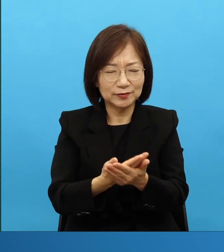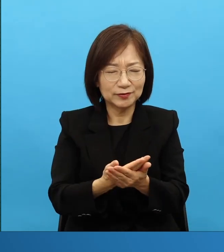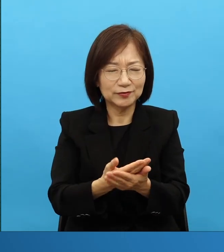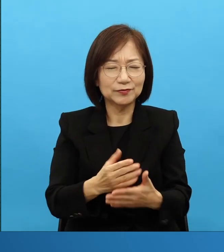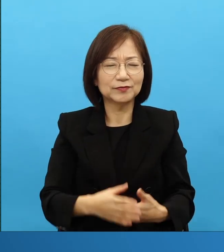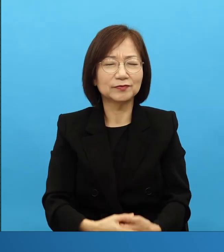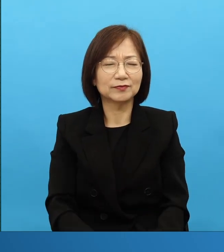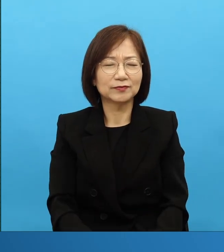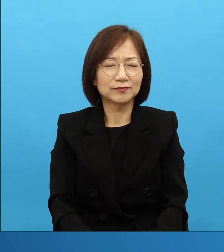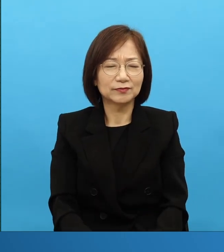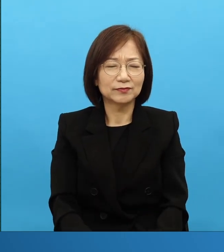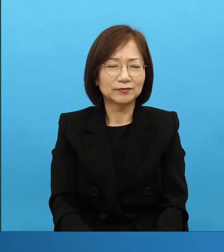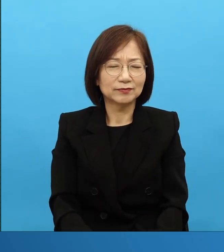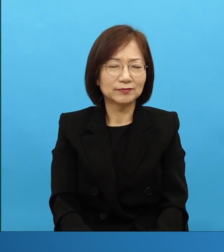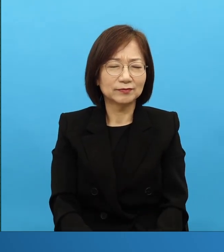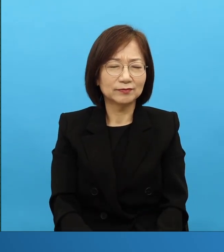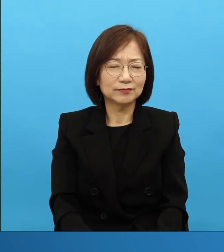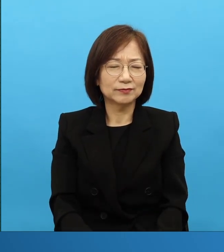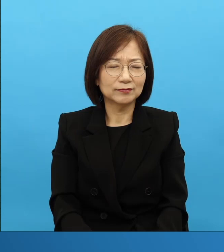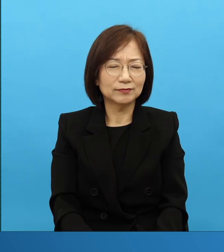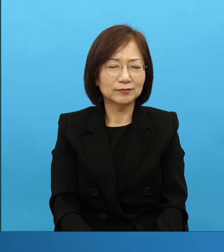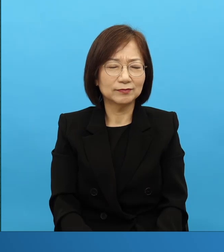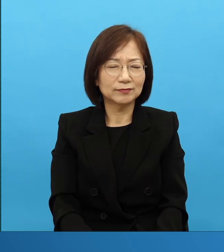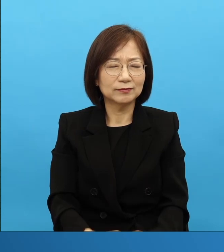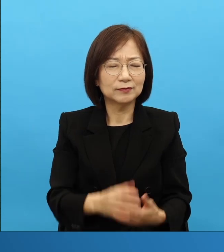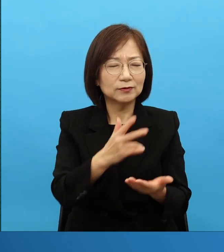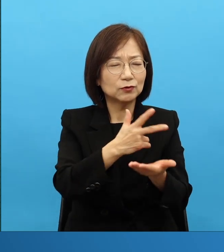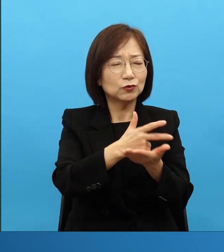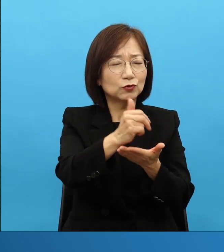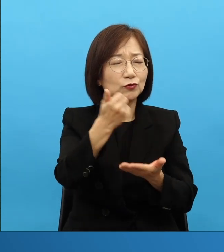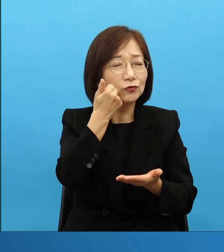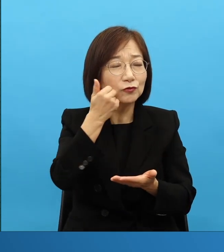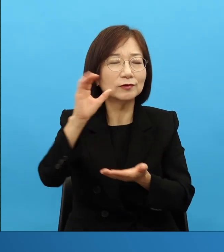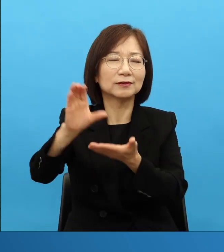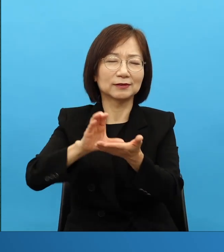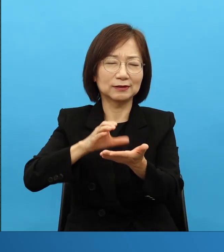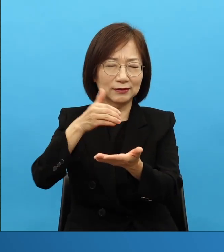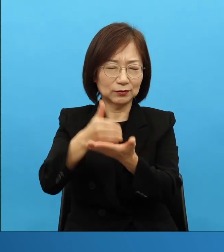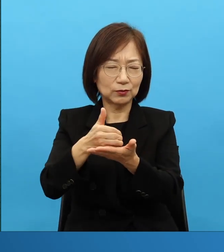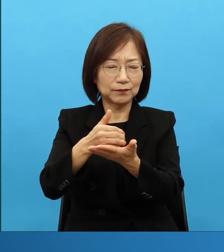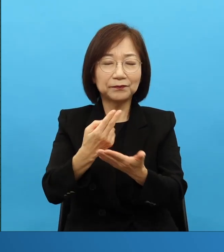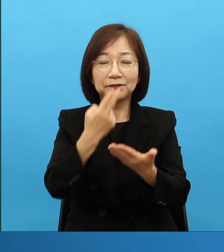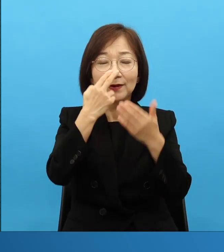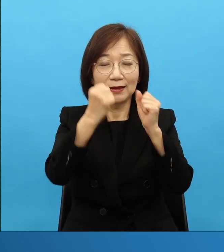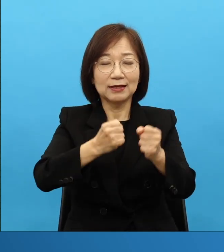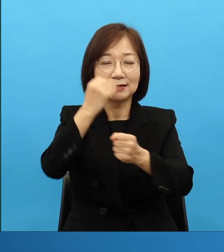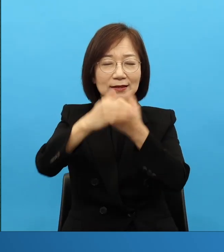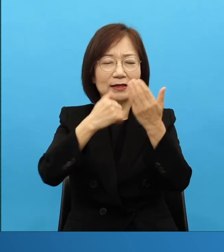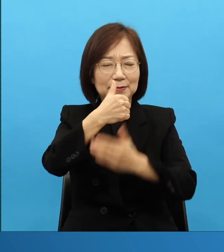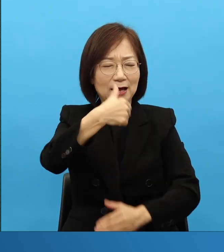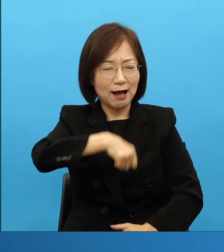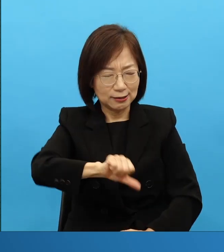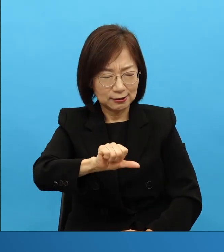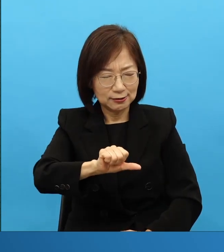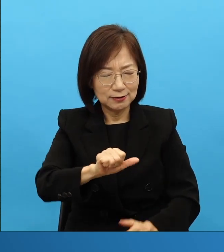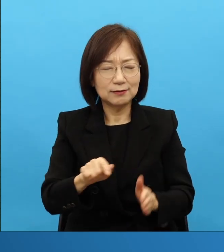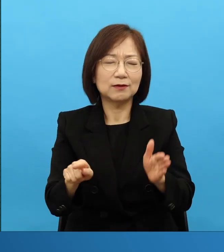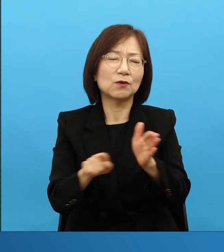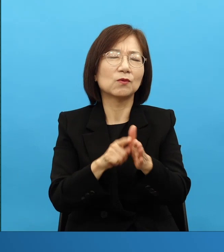who devote in their various forms. 주는 그리스도시요 살아계신 하나님의 아들이심을